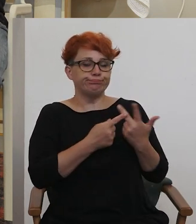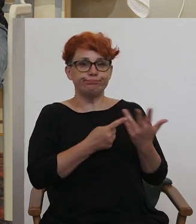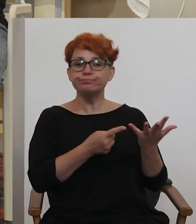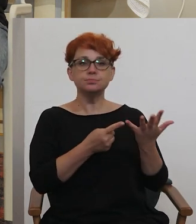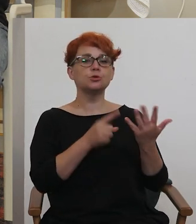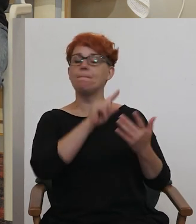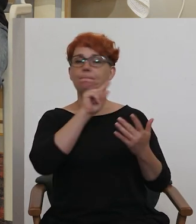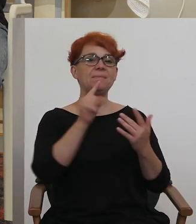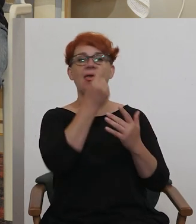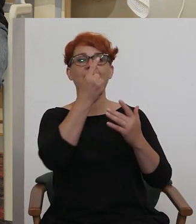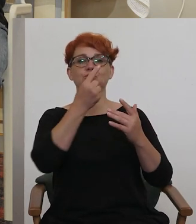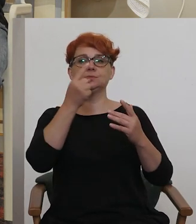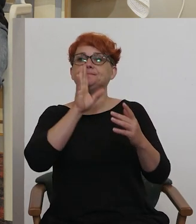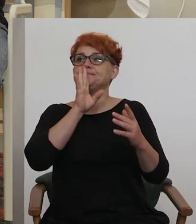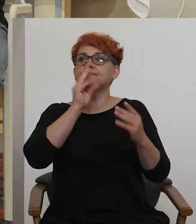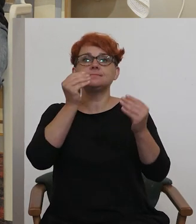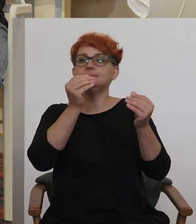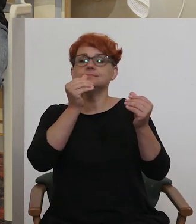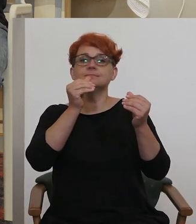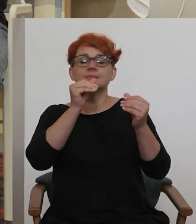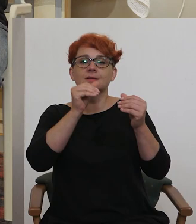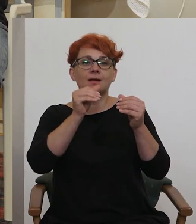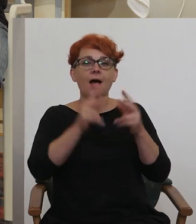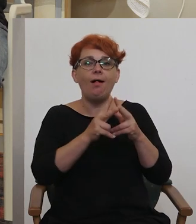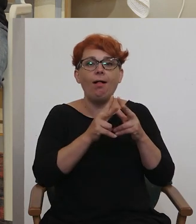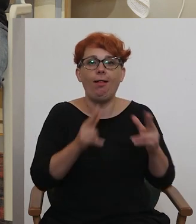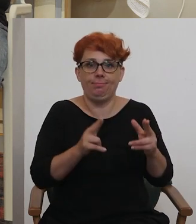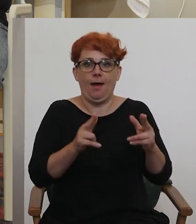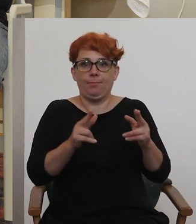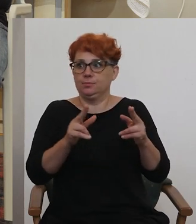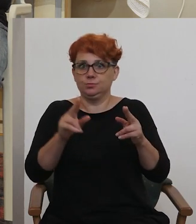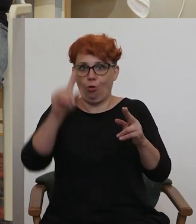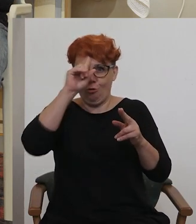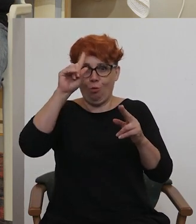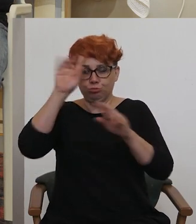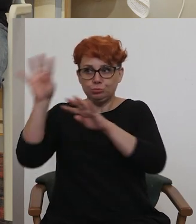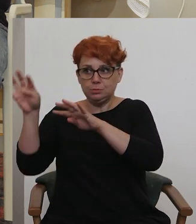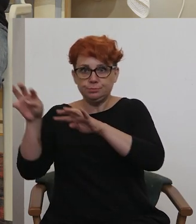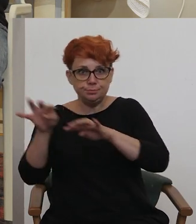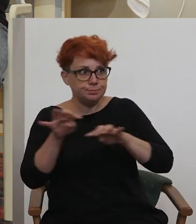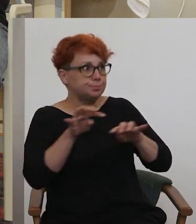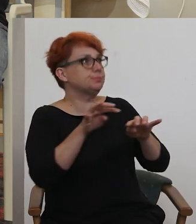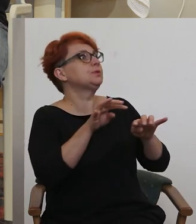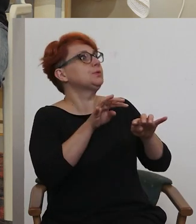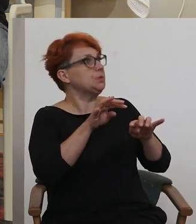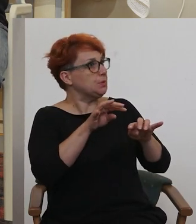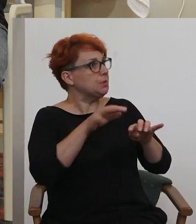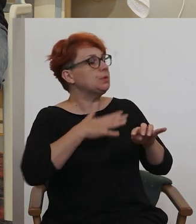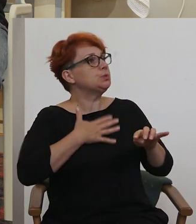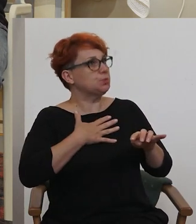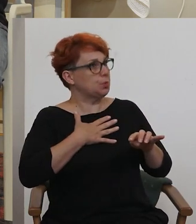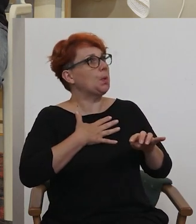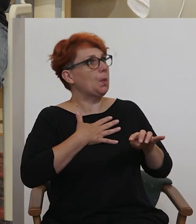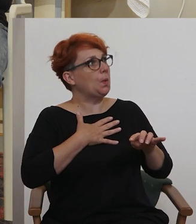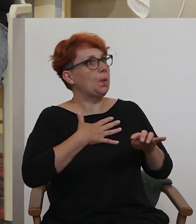taki pierwszy stopień, pierwszy moment, gdzie ci ludzie przekonują się, że no coś jest na